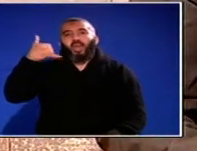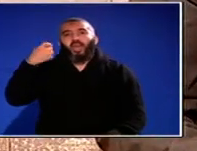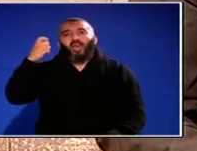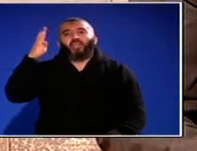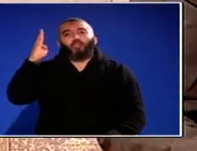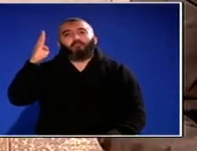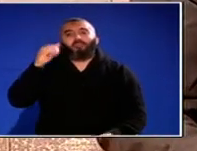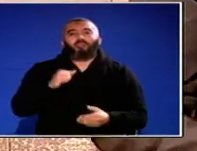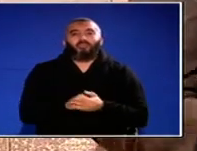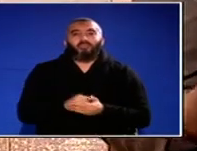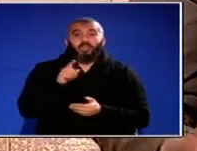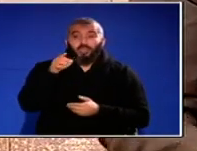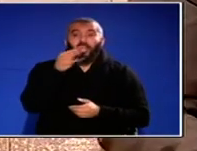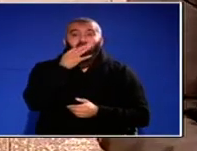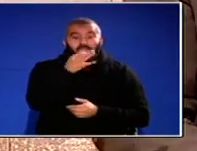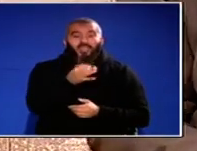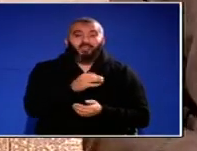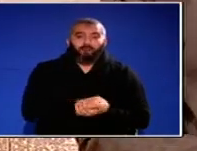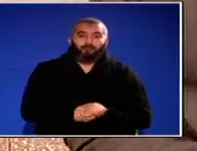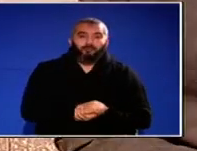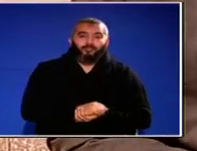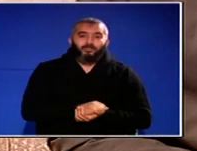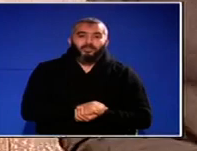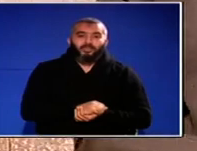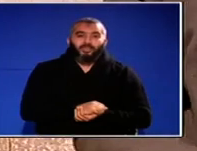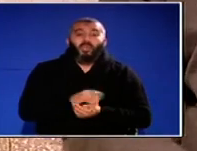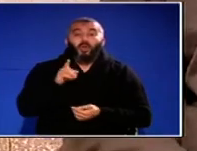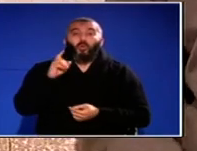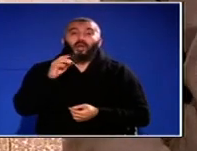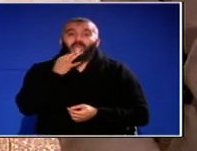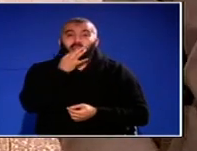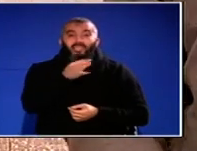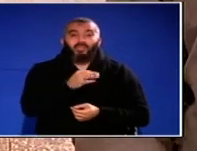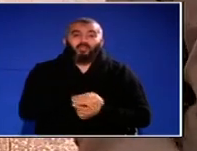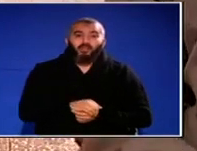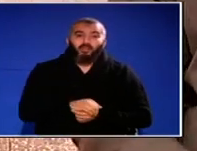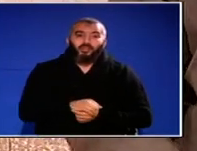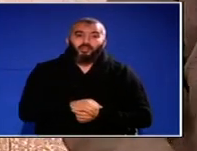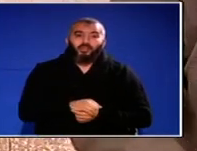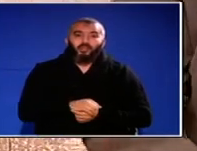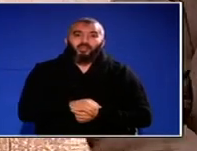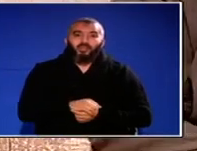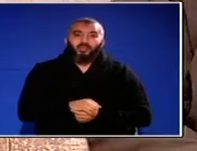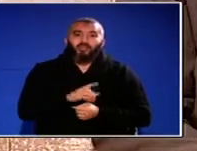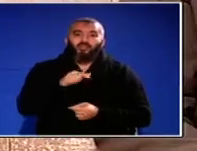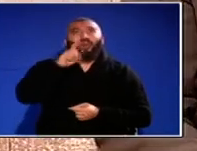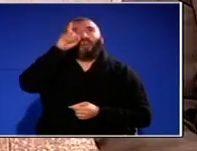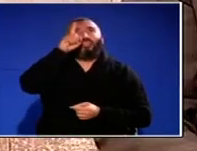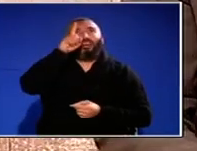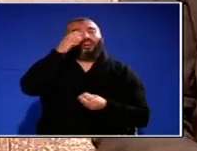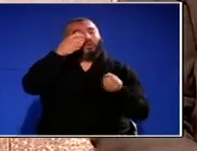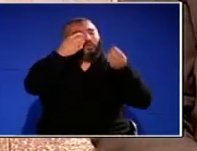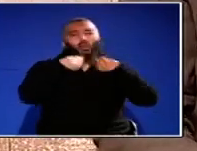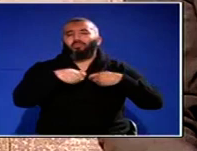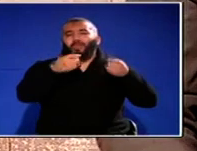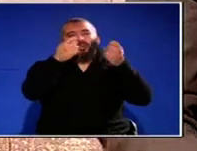بداية وهذه معليش نقولها للمشاهدين، شيخنا في بداية الحصة قال لقد أخجلنا الله سبحانه وتعالى بنعمه، الدعاء لله